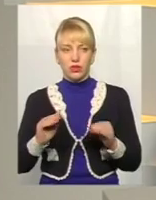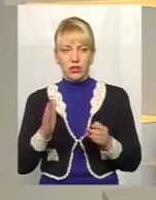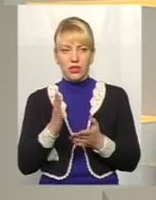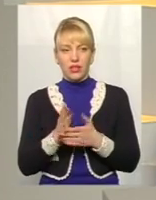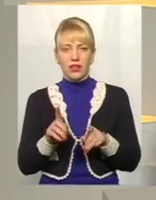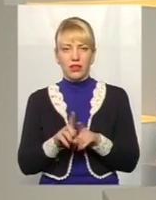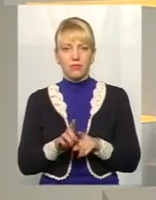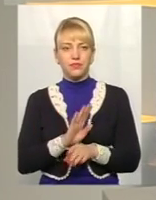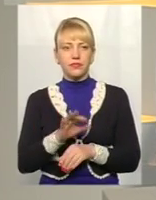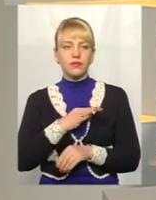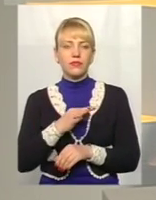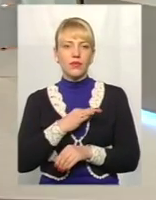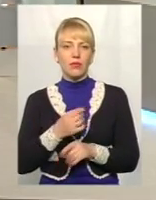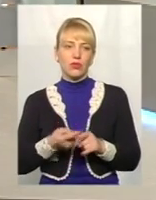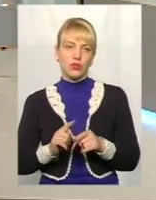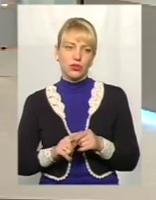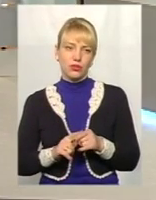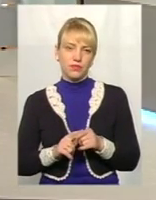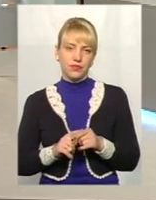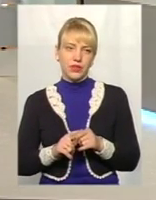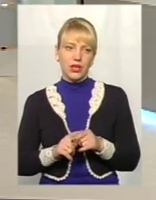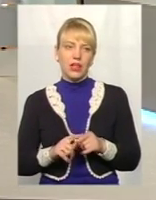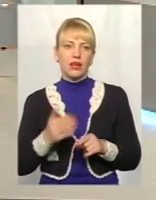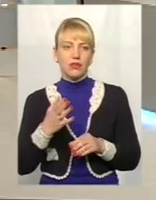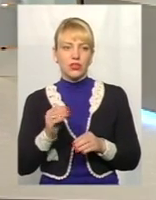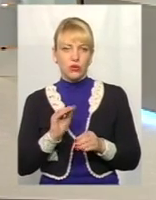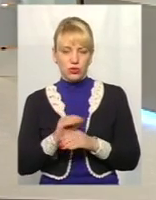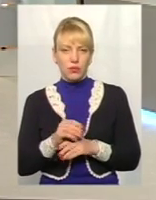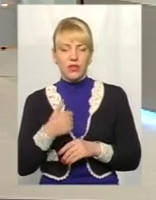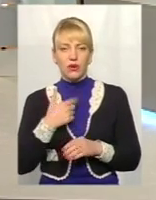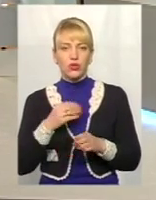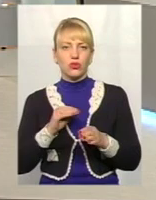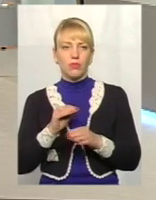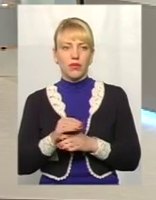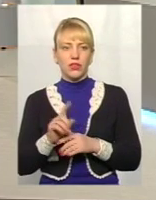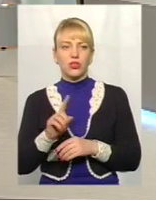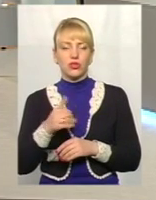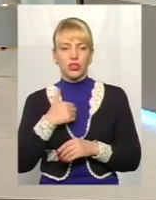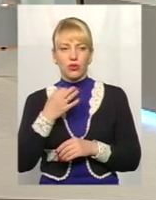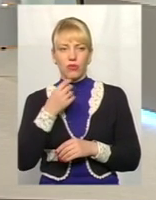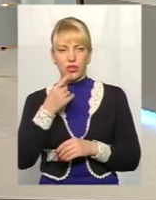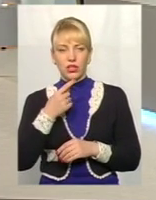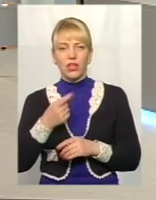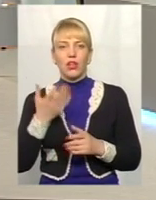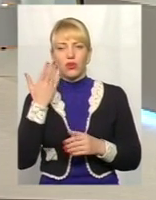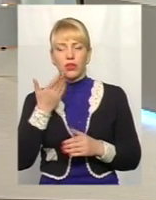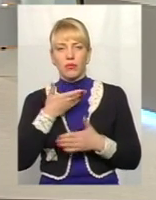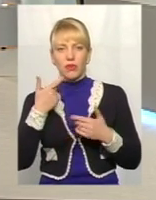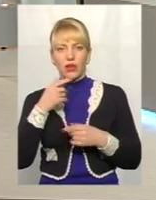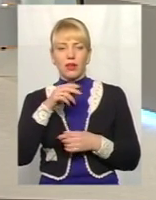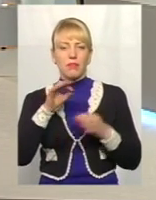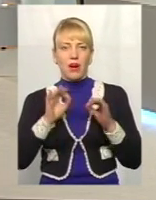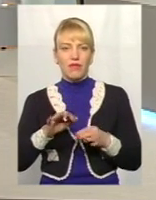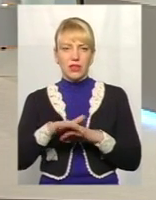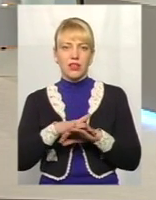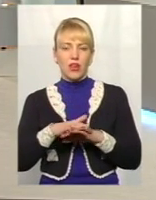такими небайдужими до цього. А ви хочете щось додати? Я хочу доповнити по тому, що я почав говорити. Тобто, коли ми вже поговорили про праведників народів